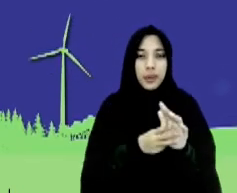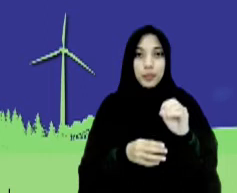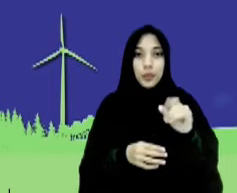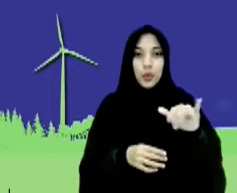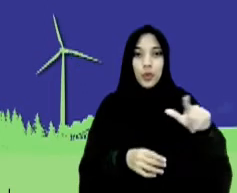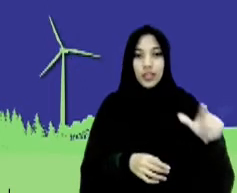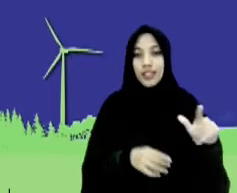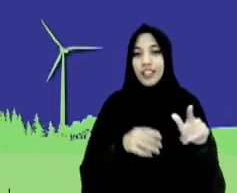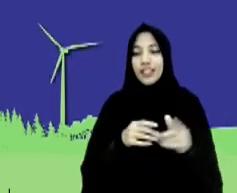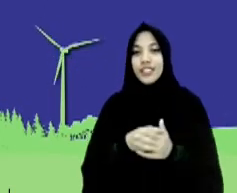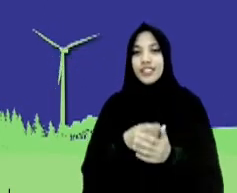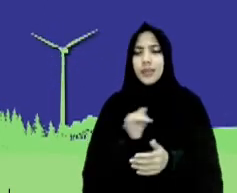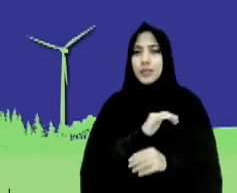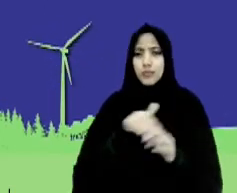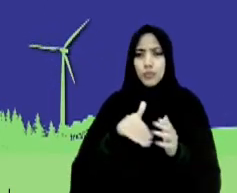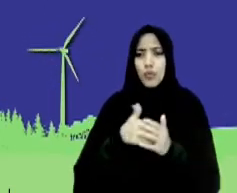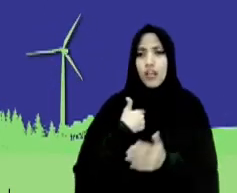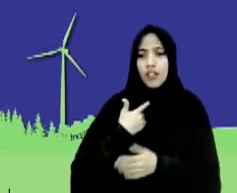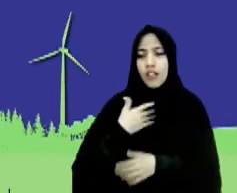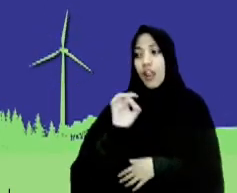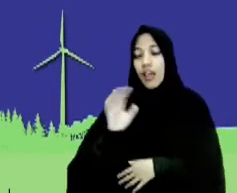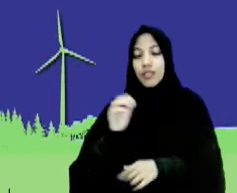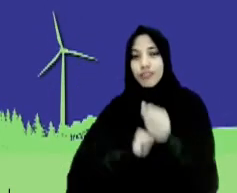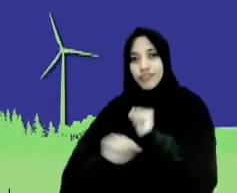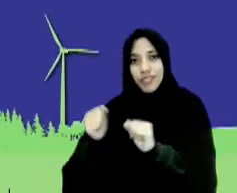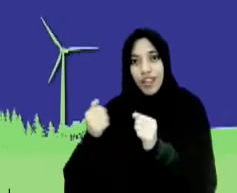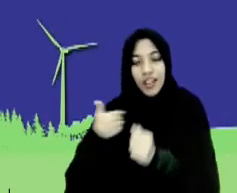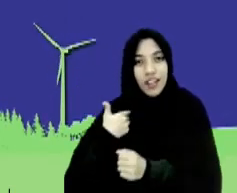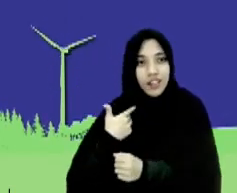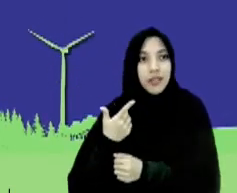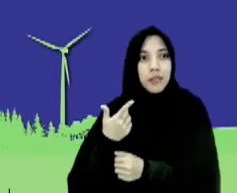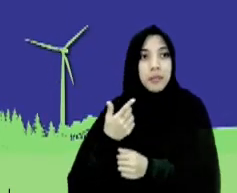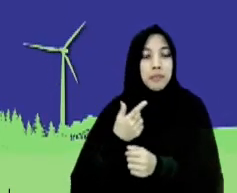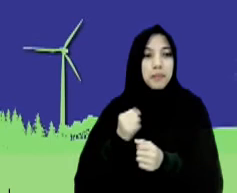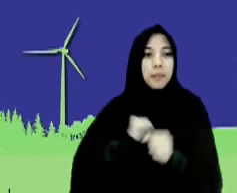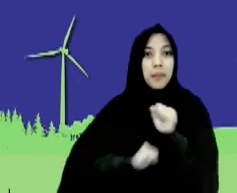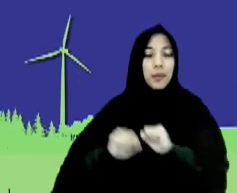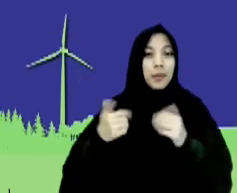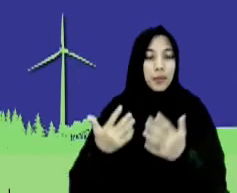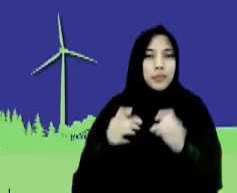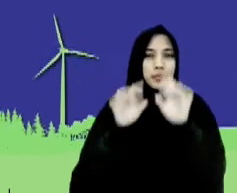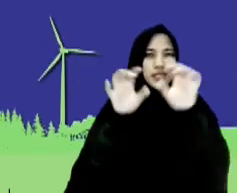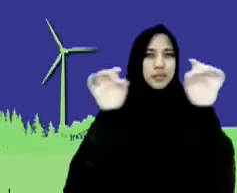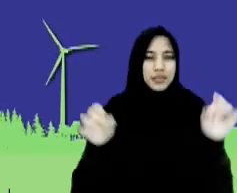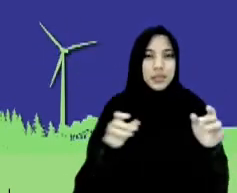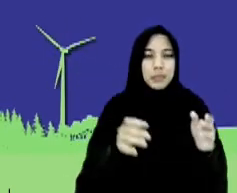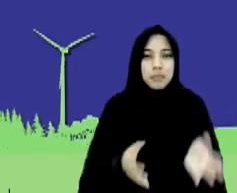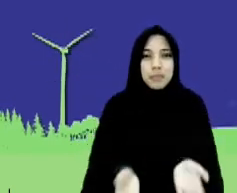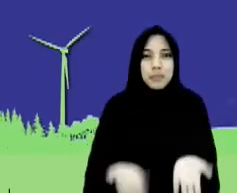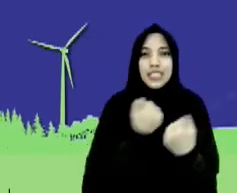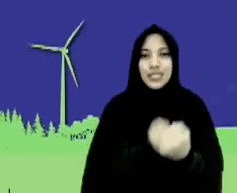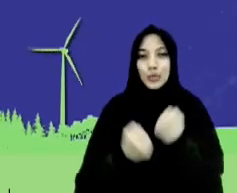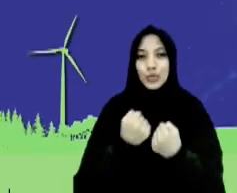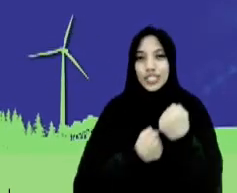eh yang kita lakukan adalah dengan eh berbagai macam eh manufacture industry juga